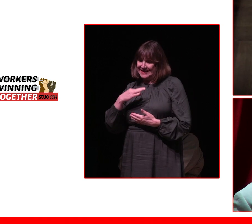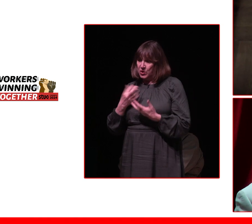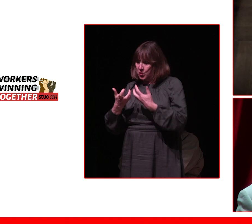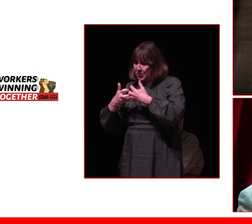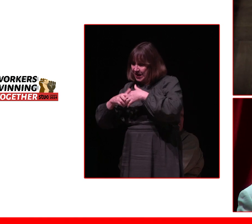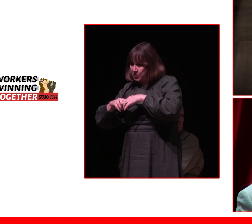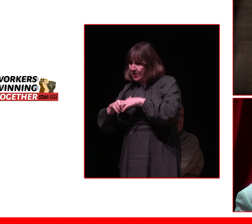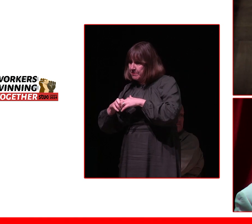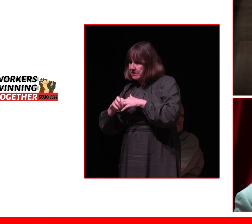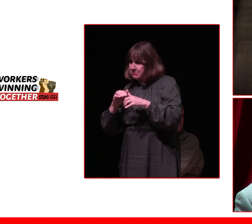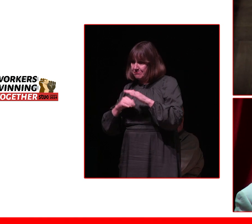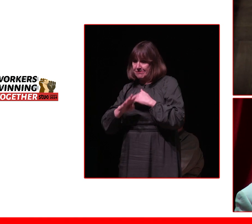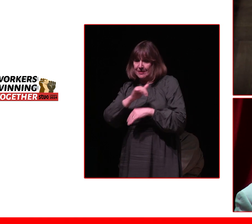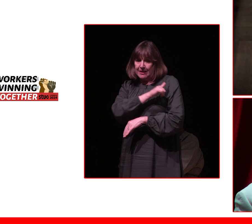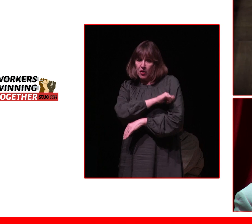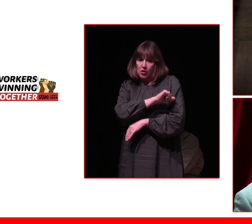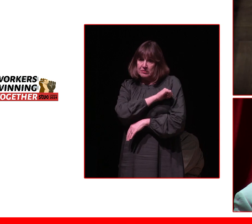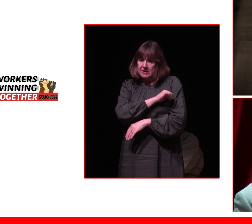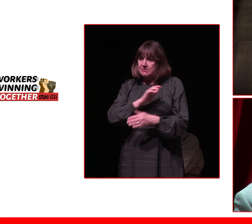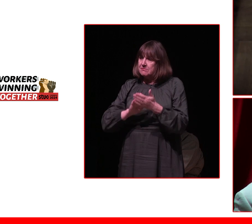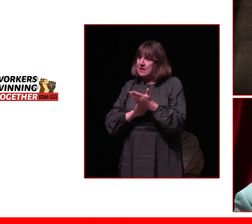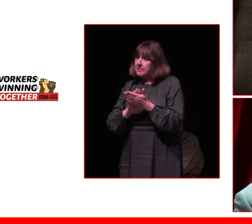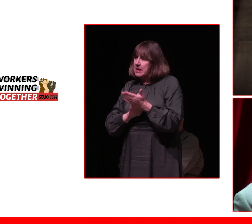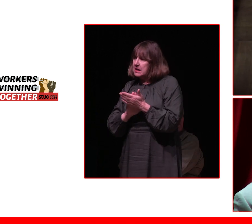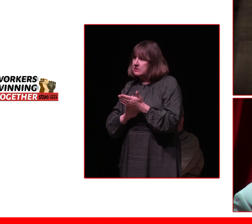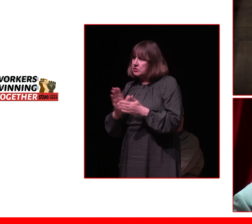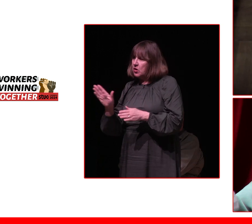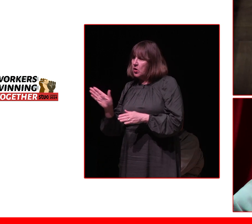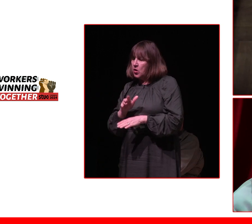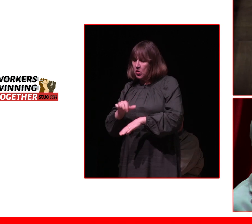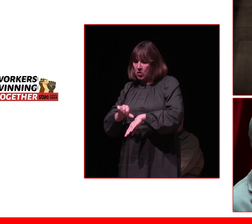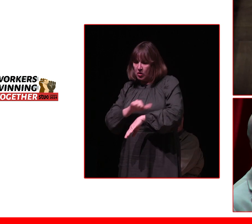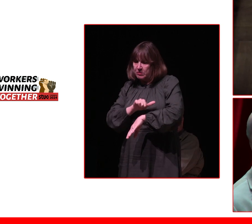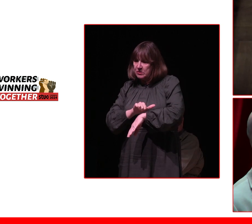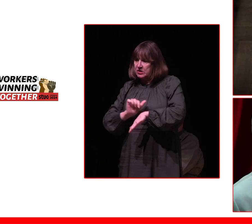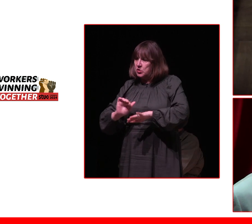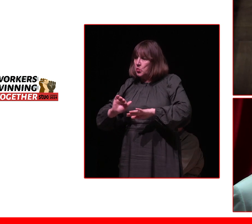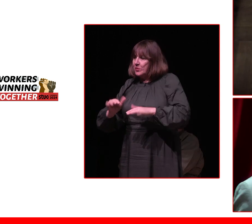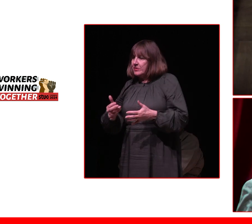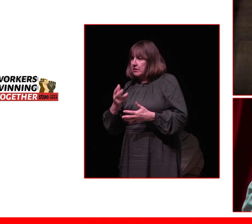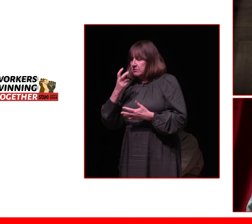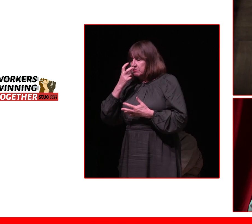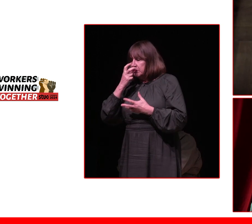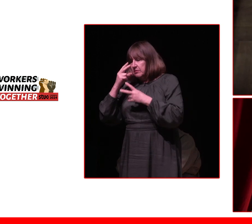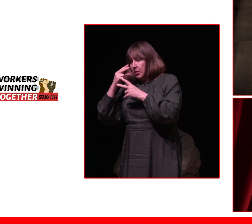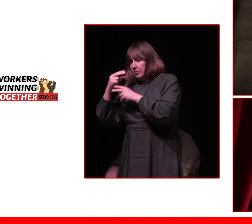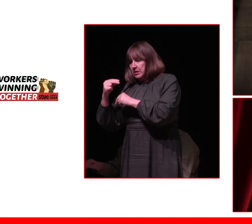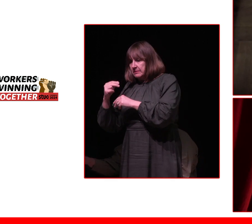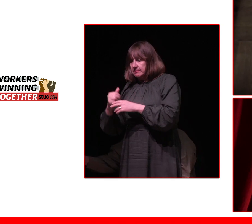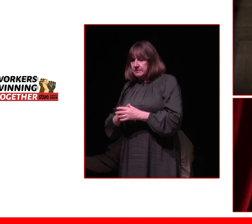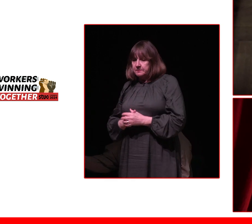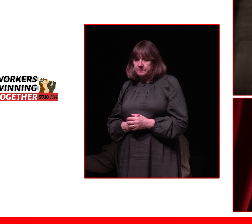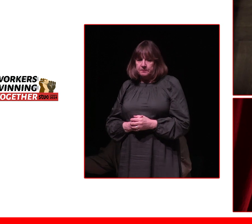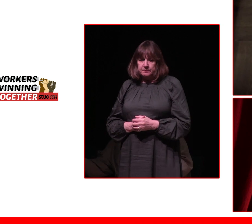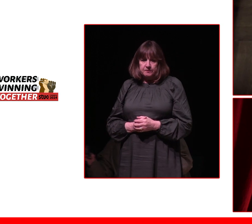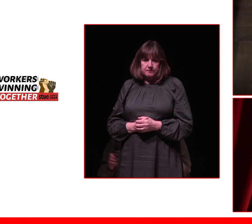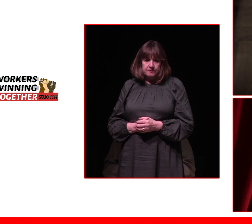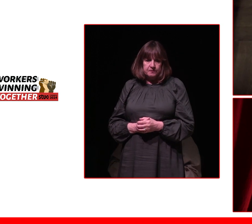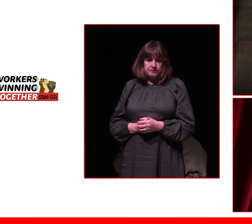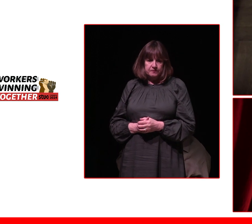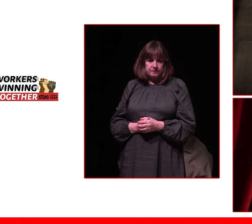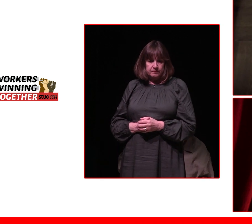the hospitals. So all the operation being conducted without anesthetic. للأسف الكبير جدا